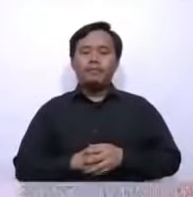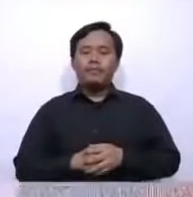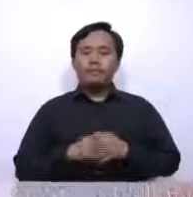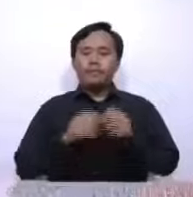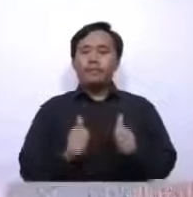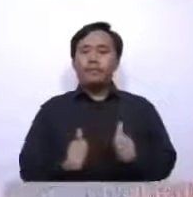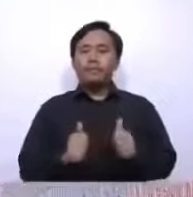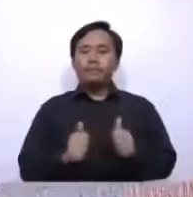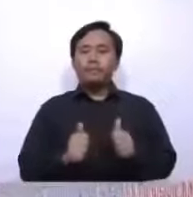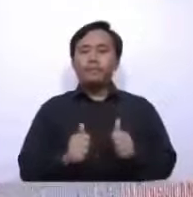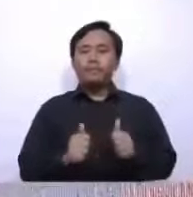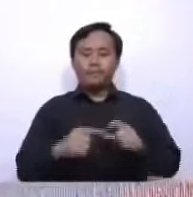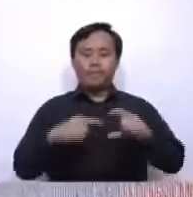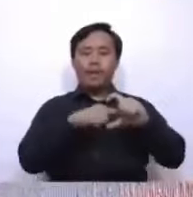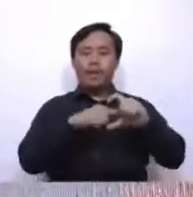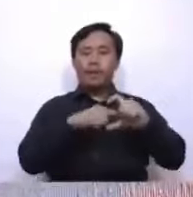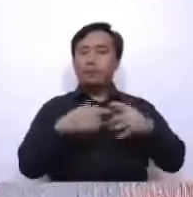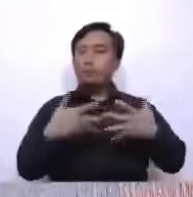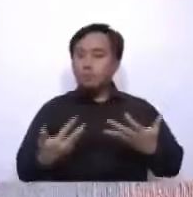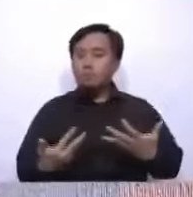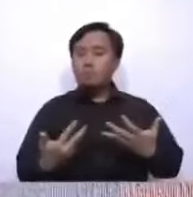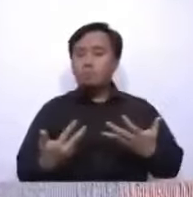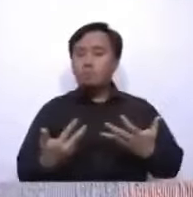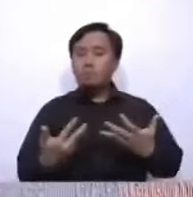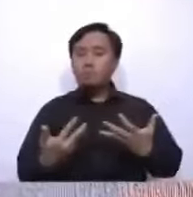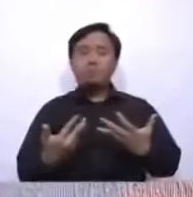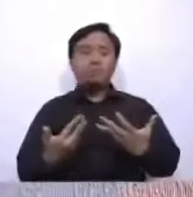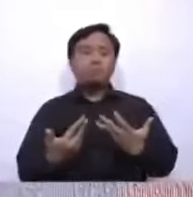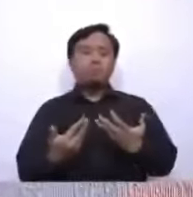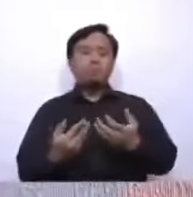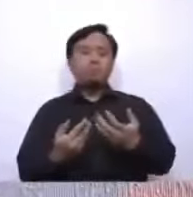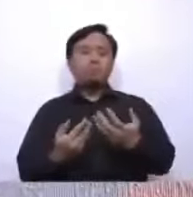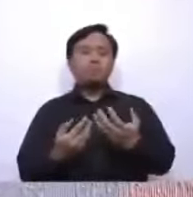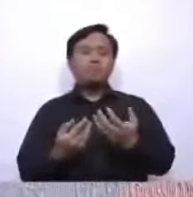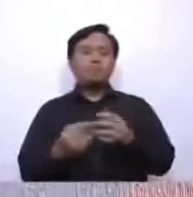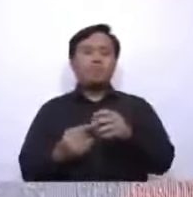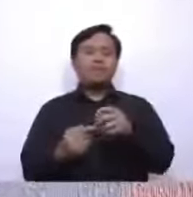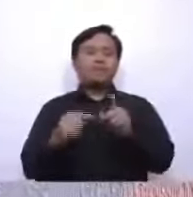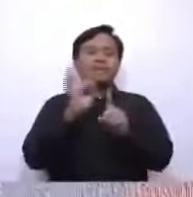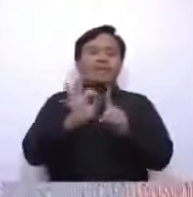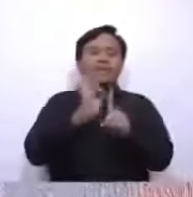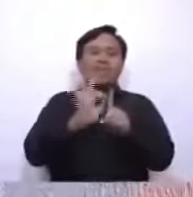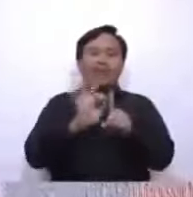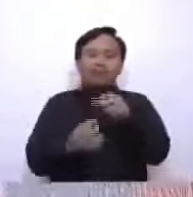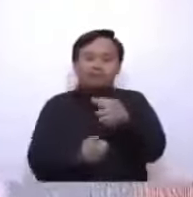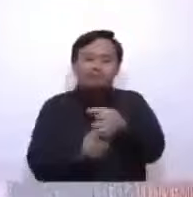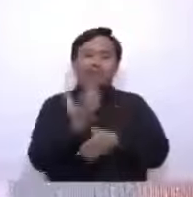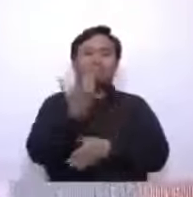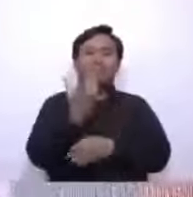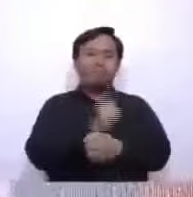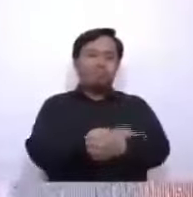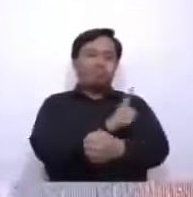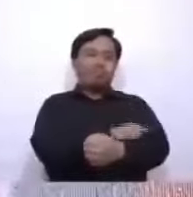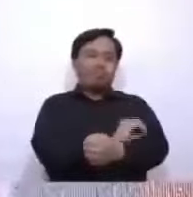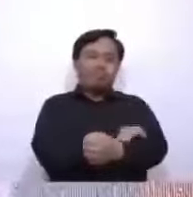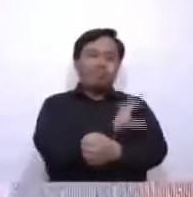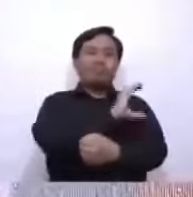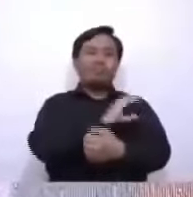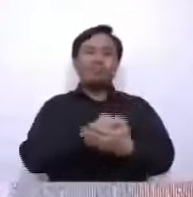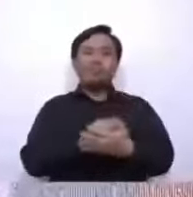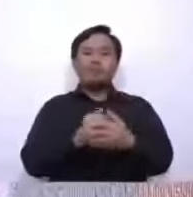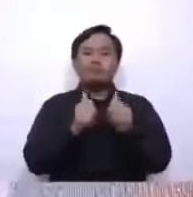Baik, kode huruf E adalah pengembangan talenta digital. Amplopnya masih tersegel dengan baik. Mohon diperhatikan